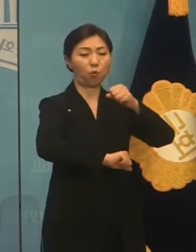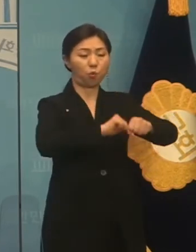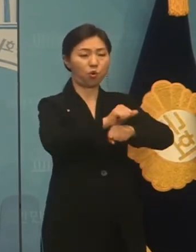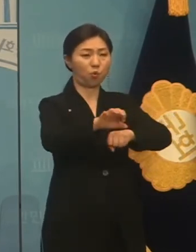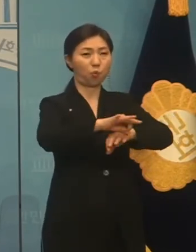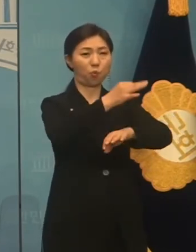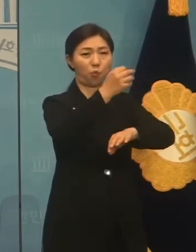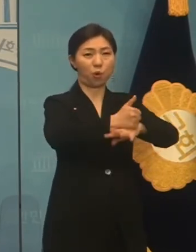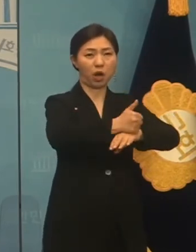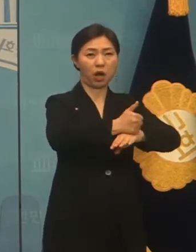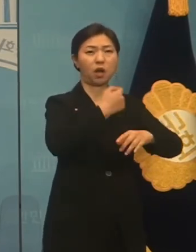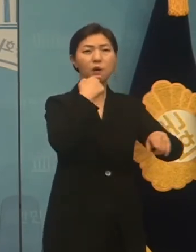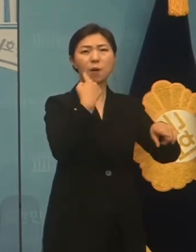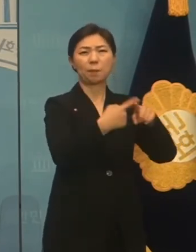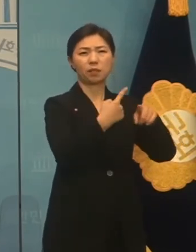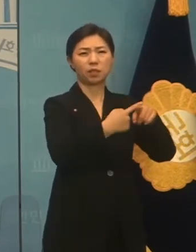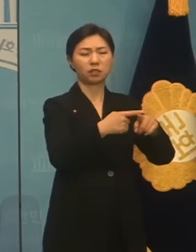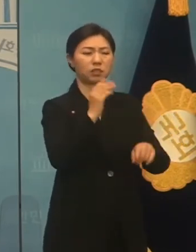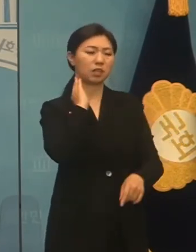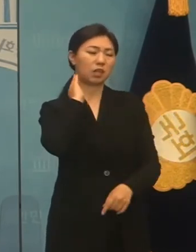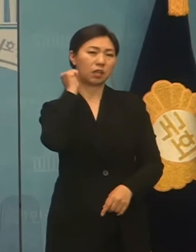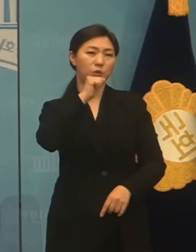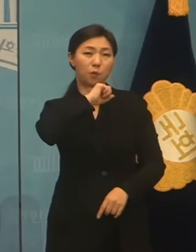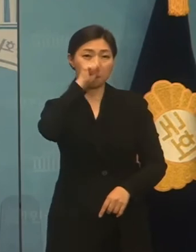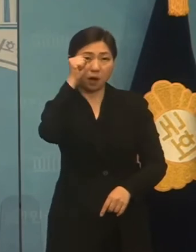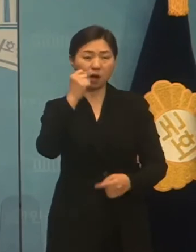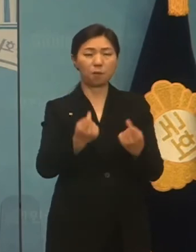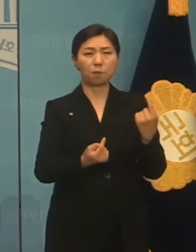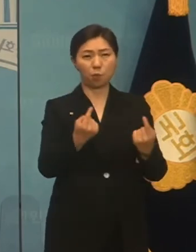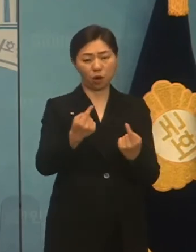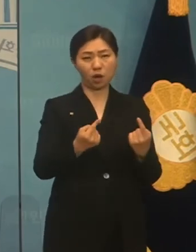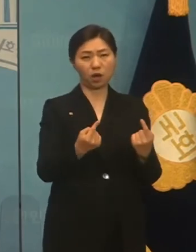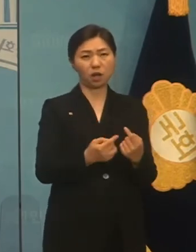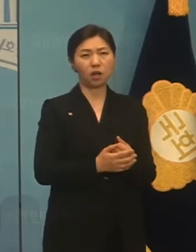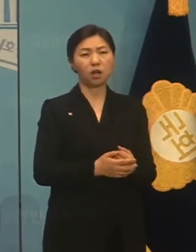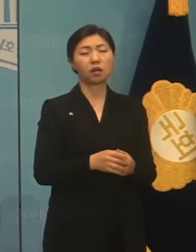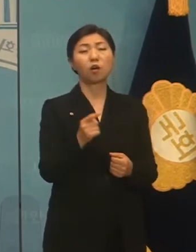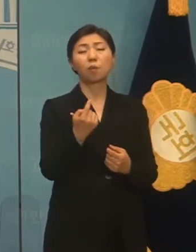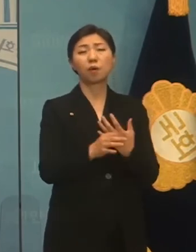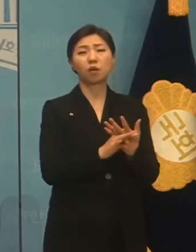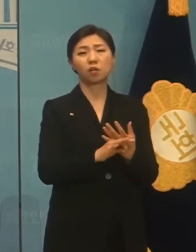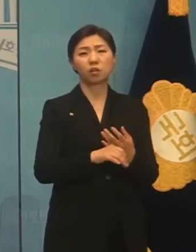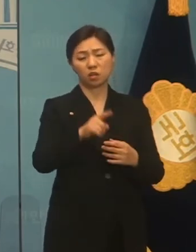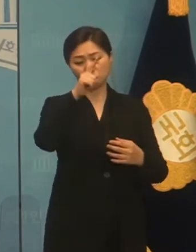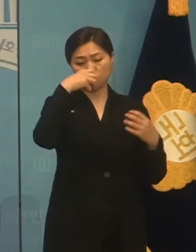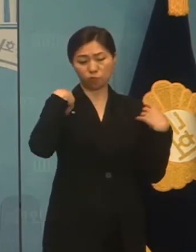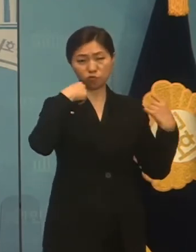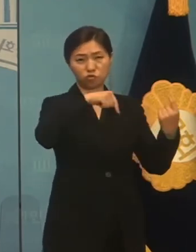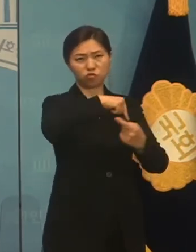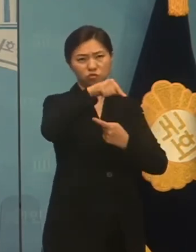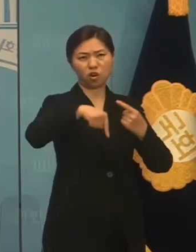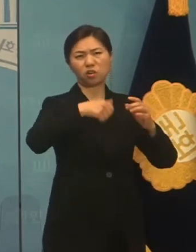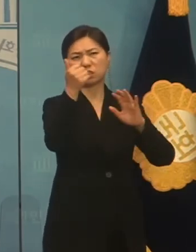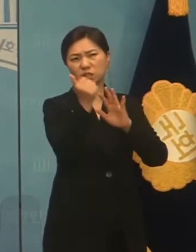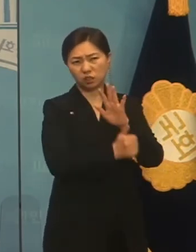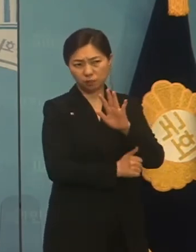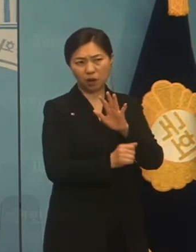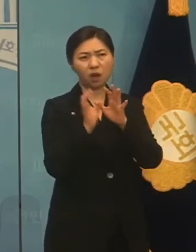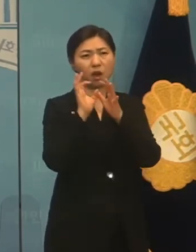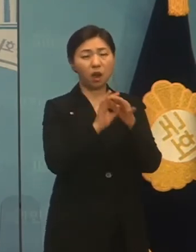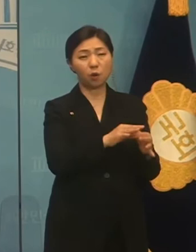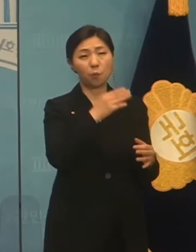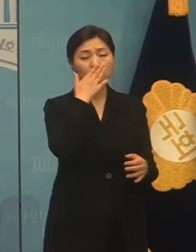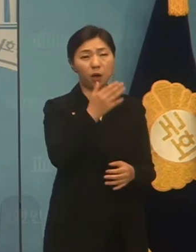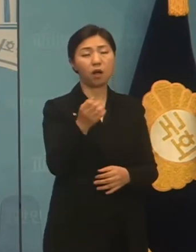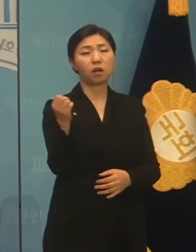뽑는 데서는 또 다른 국정 실패의 연속이고 또 한 명의